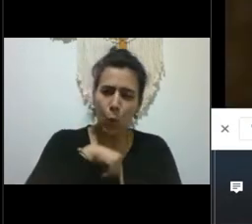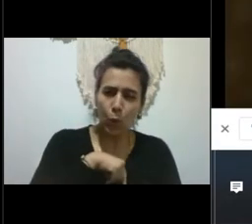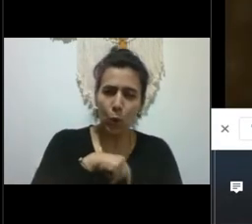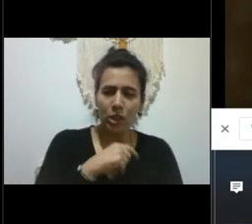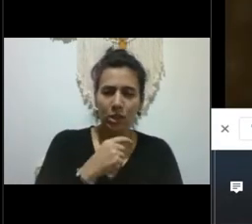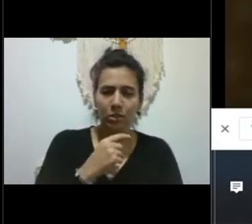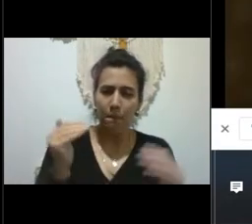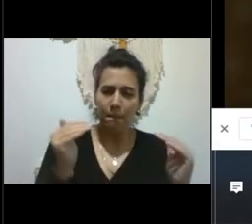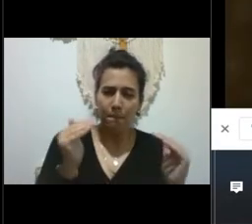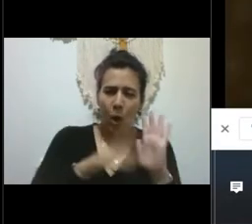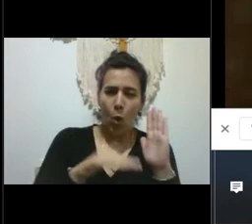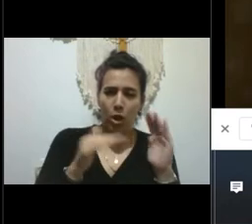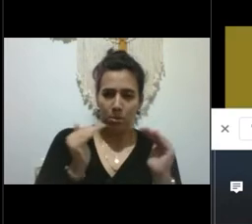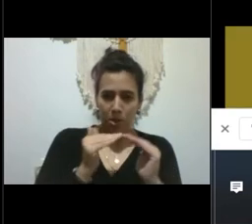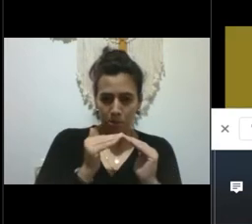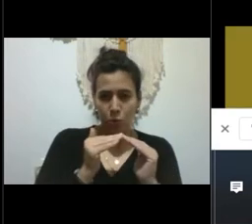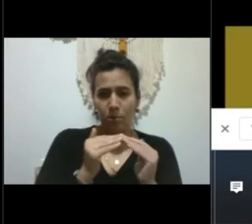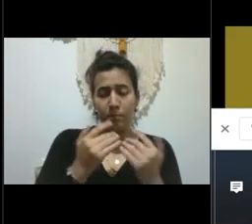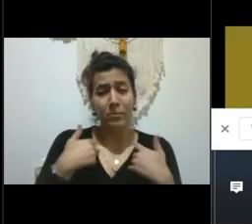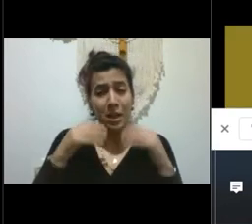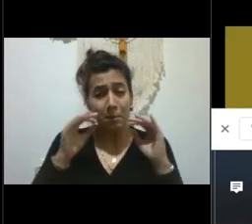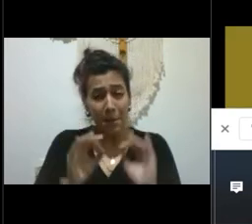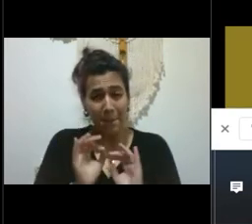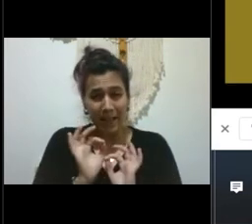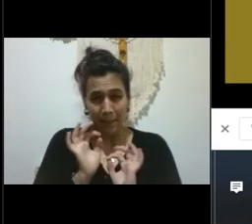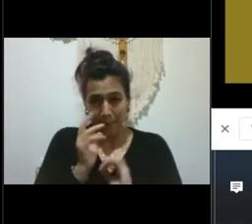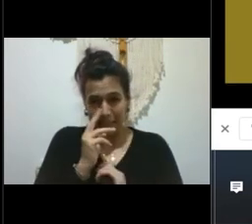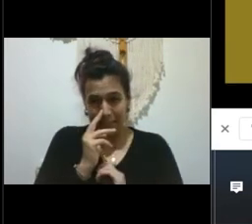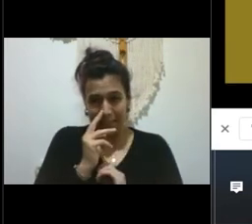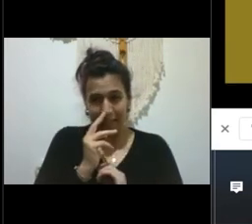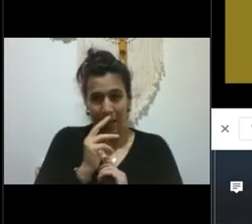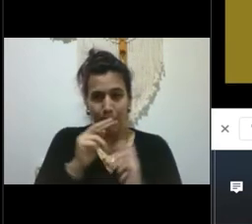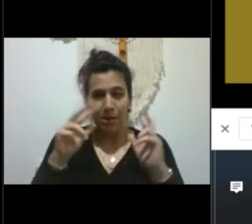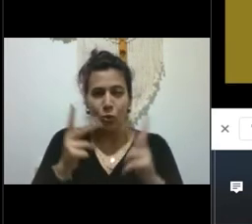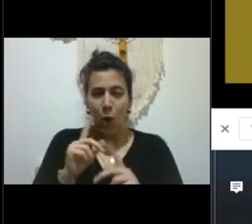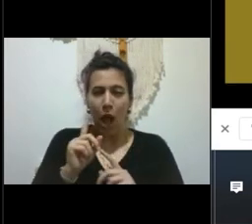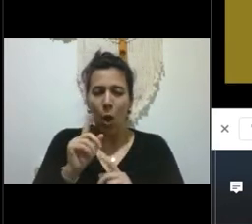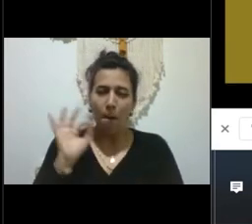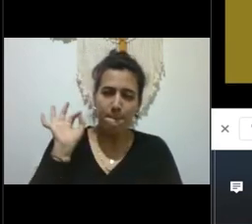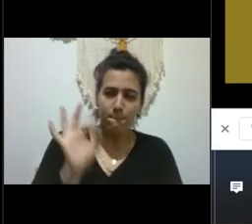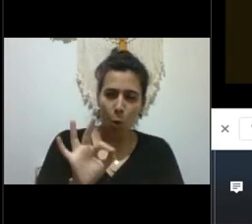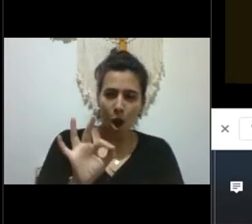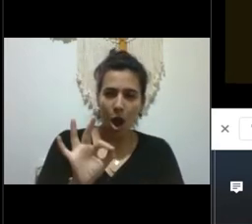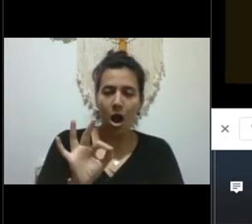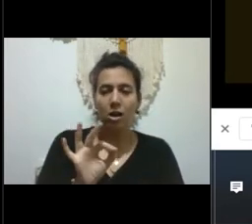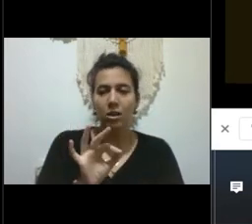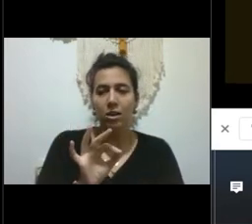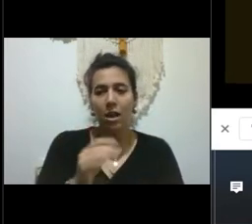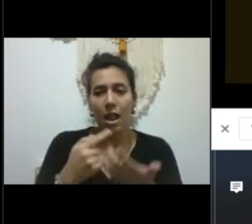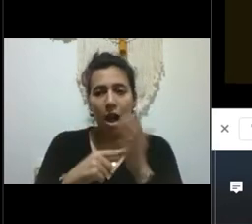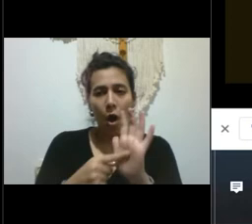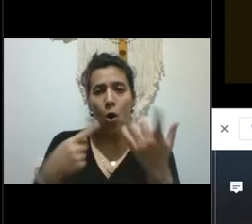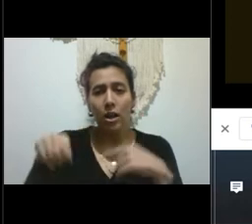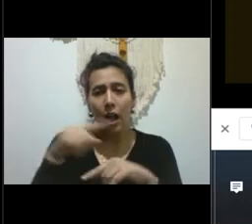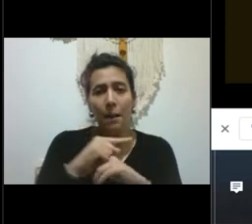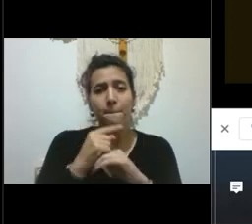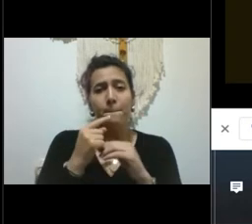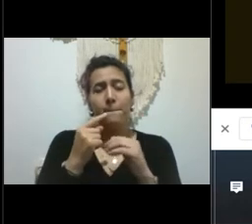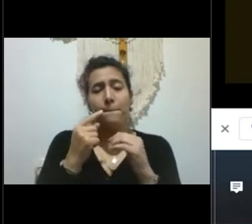באמת מנסה בצורה שהיא לא יותר מדי פוגעת, להראות כאילו מתי ואיזה תכונות